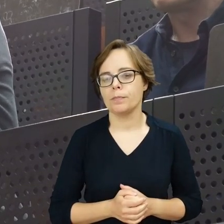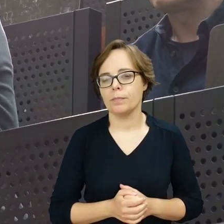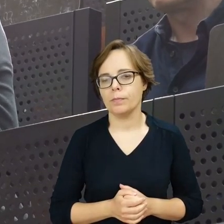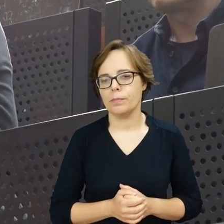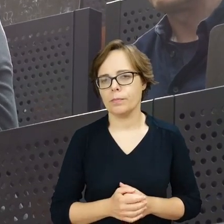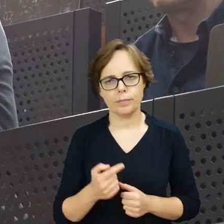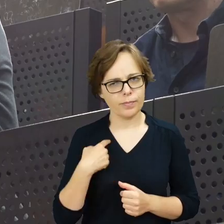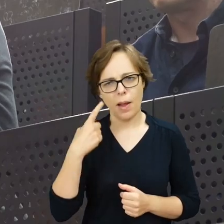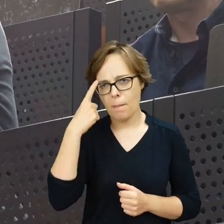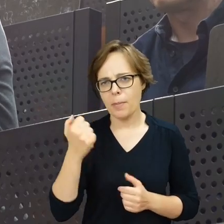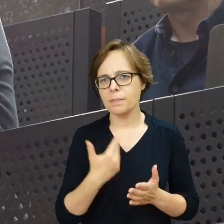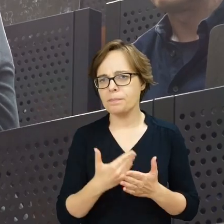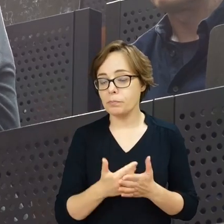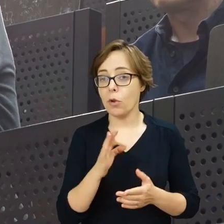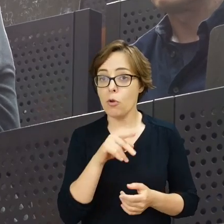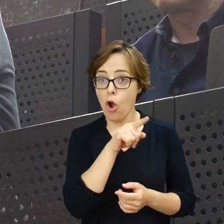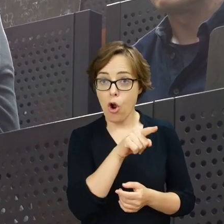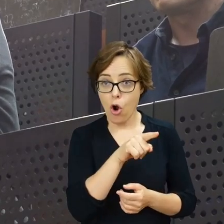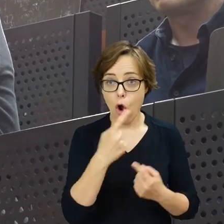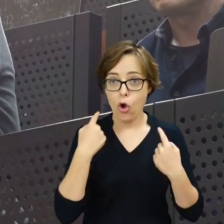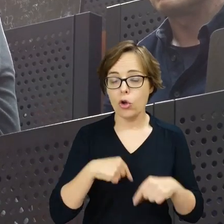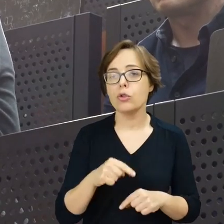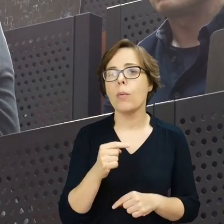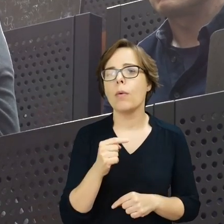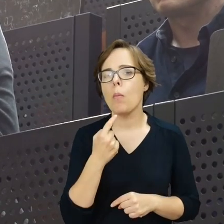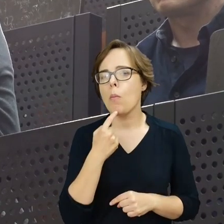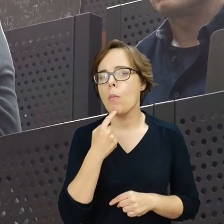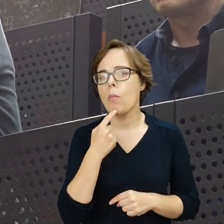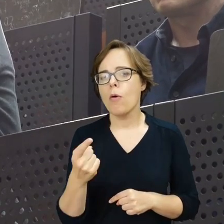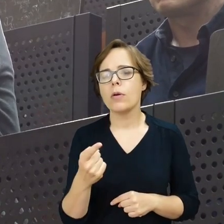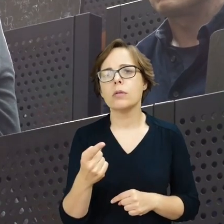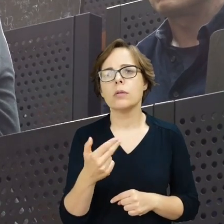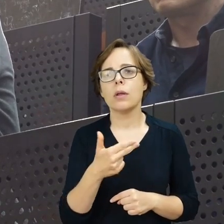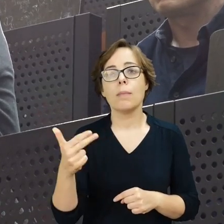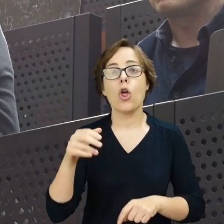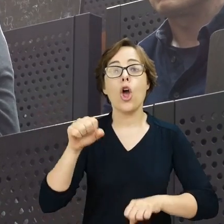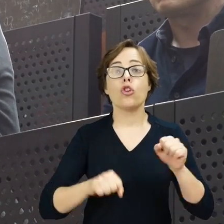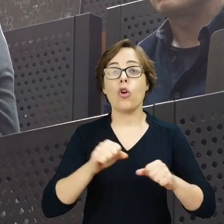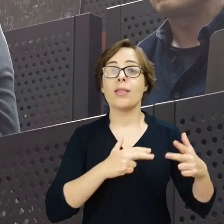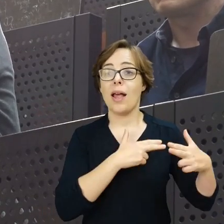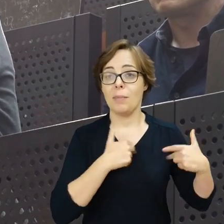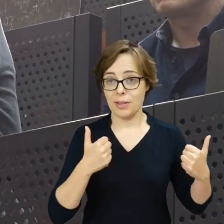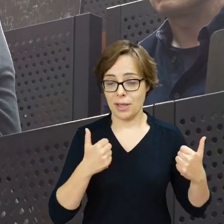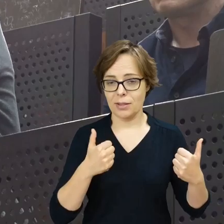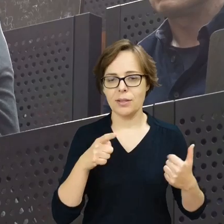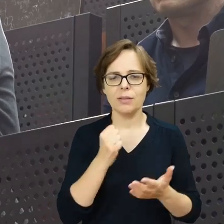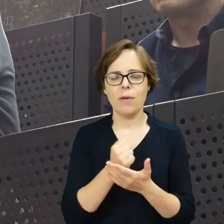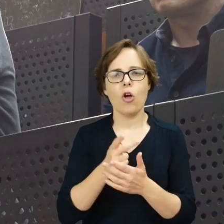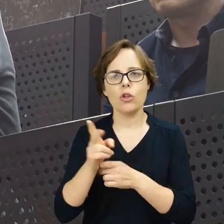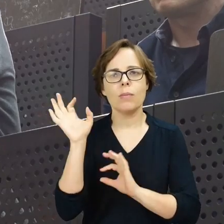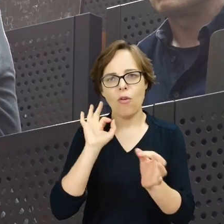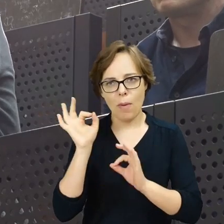głowie, że powiedziała coś odnośnie wyroków, orzeczeń sądów administracyjnych w sprawach o dostęp do informacji, że one są